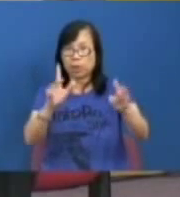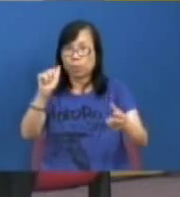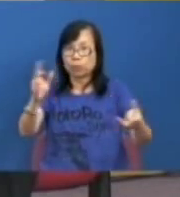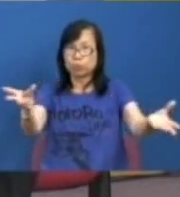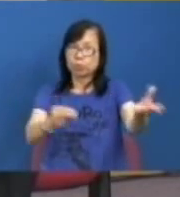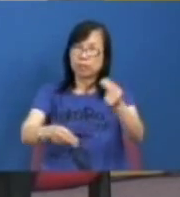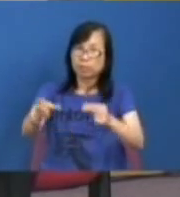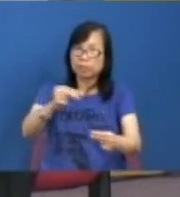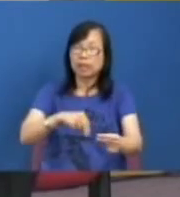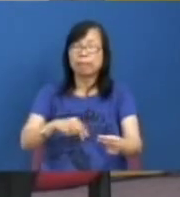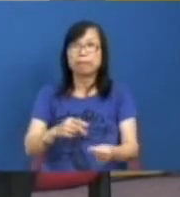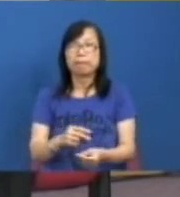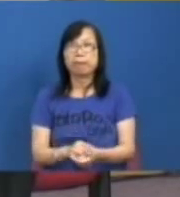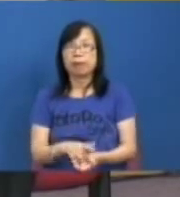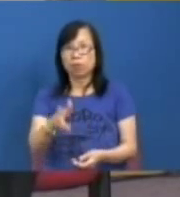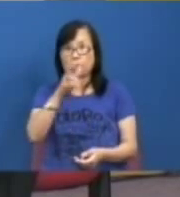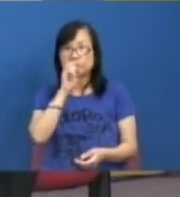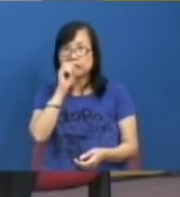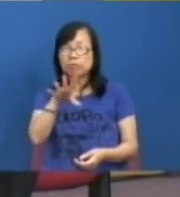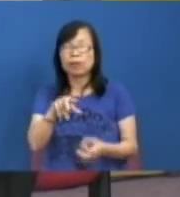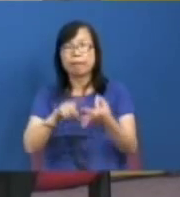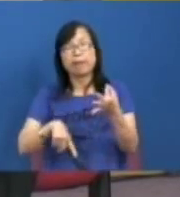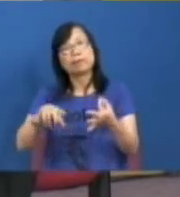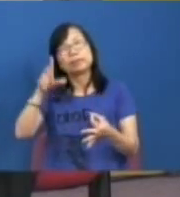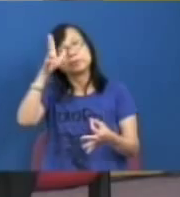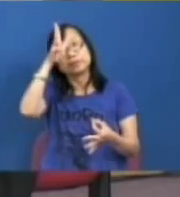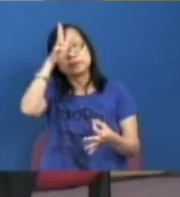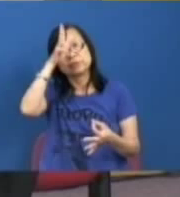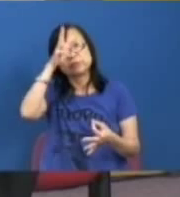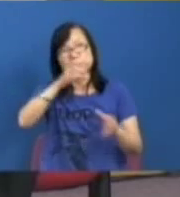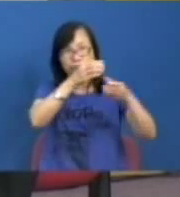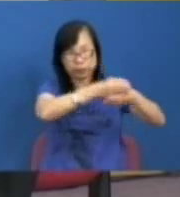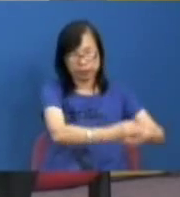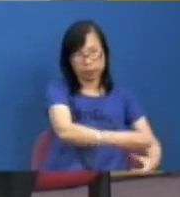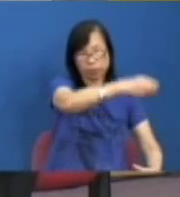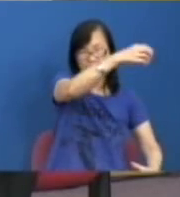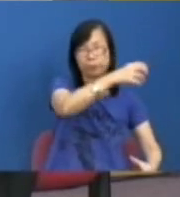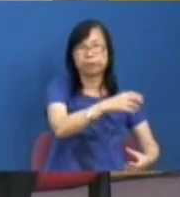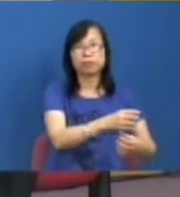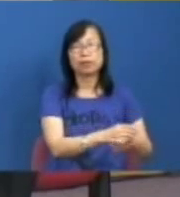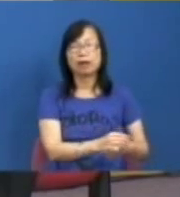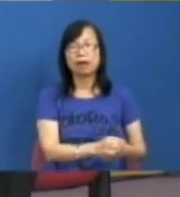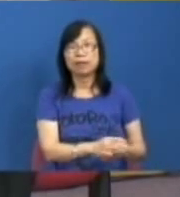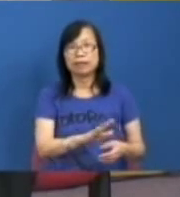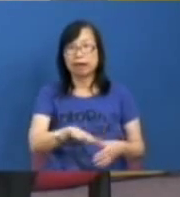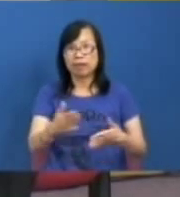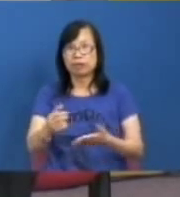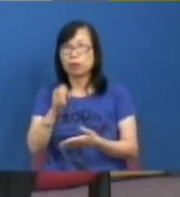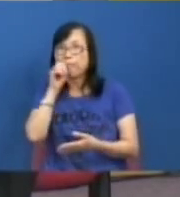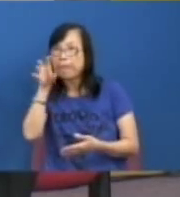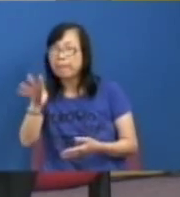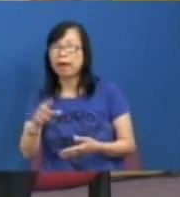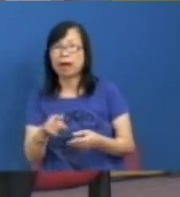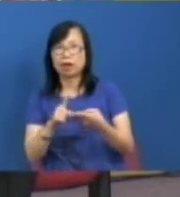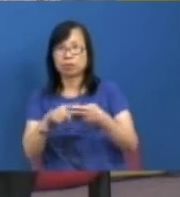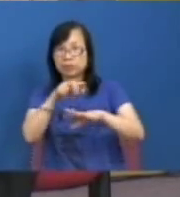家渠啦，咁我哋所謂俗稱叫政府渠啦，駁落政府嘅公渠度。咁但係咧都想請教林工程師啦，